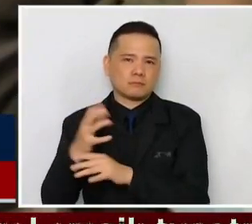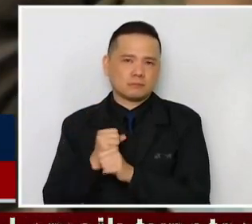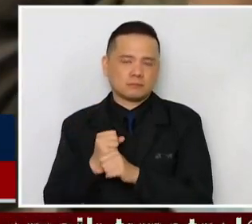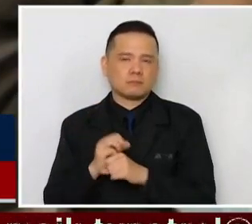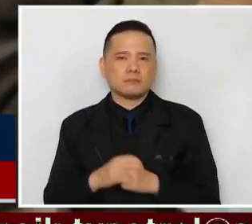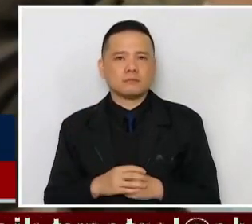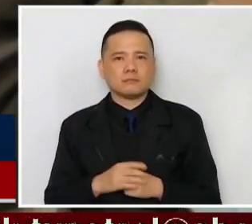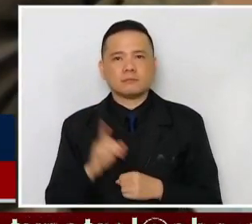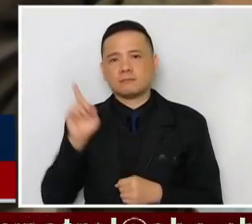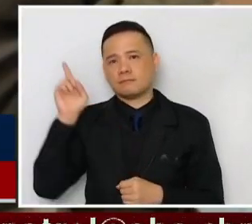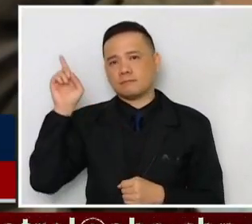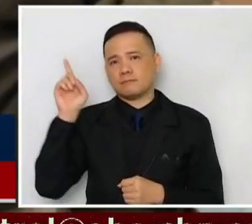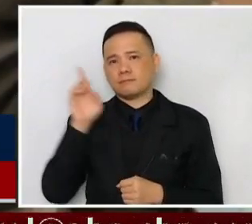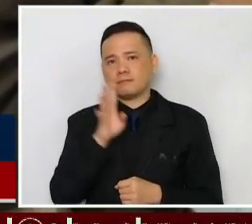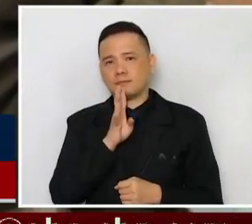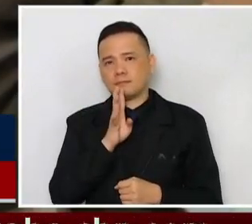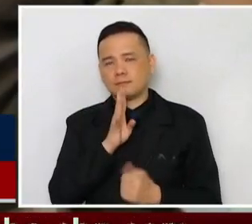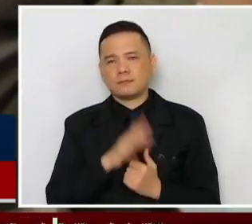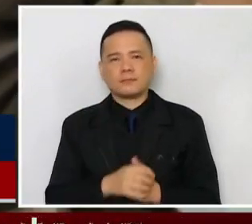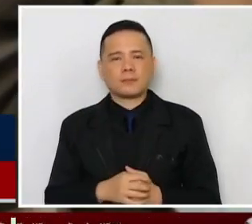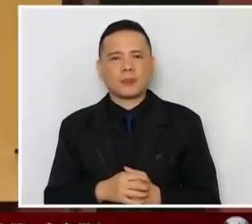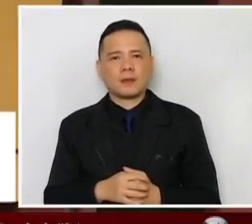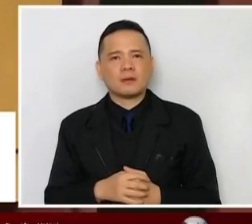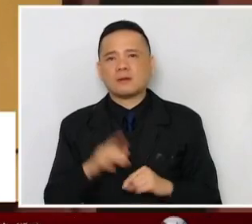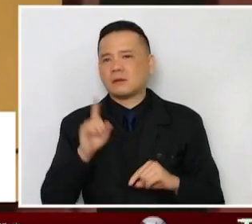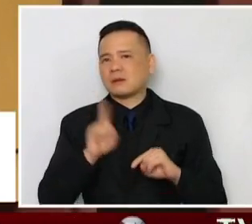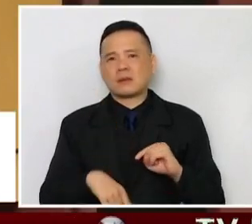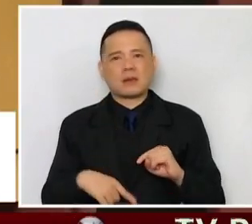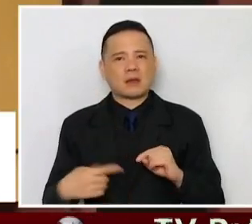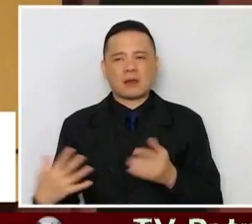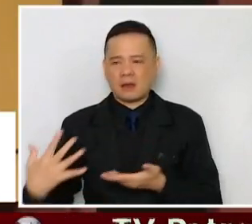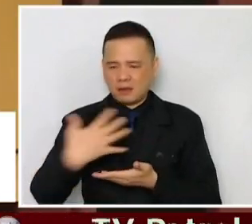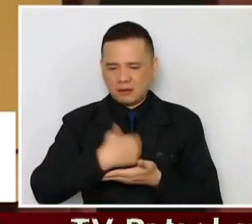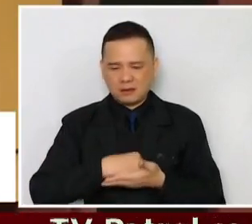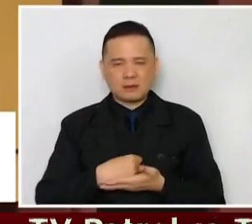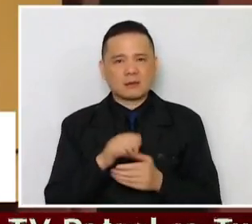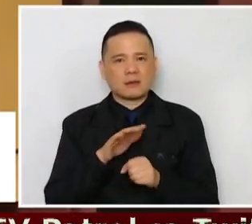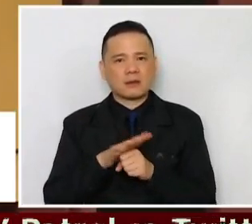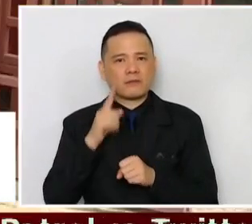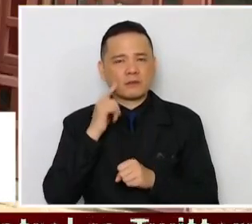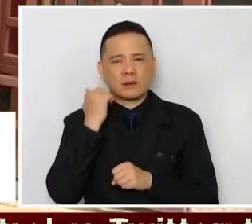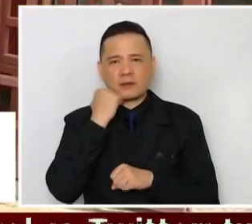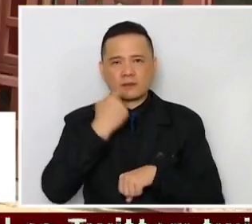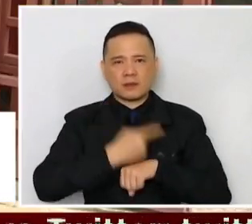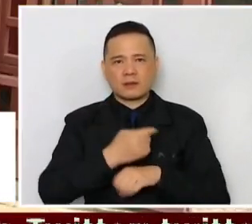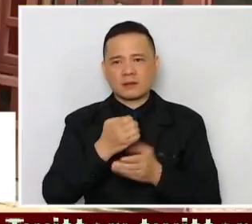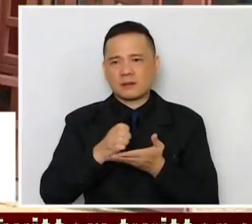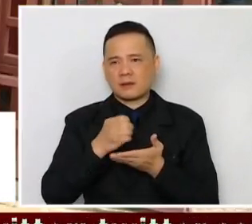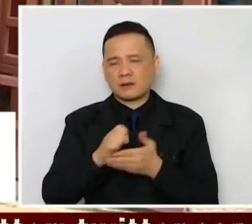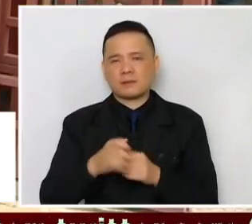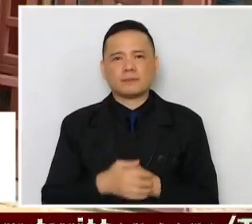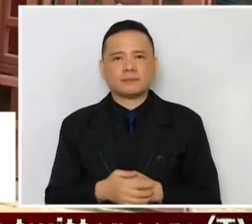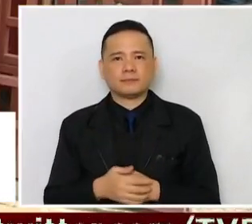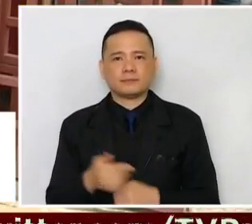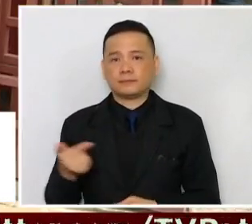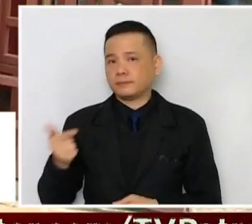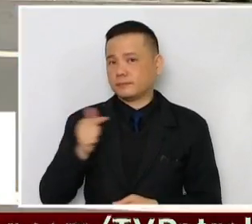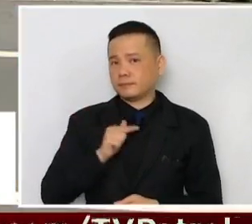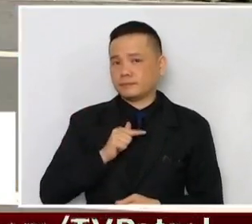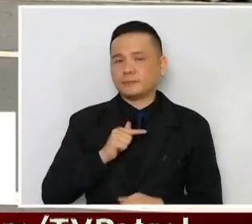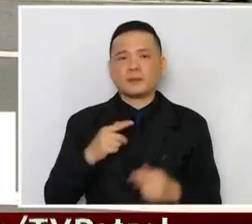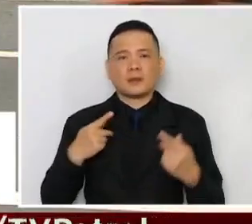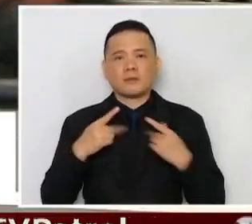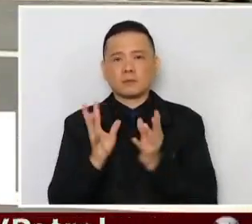kami makakarawas ng pang-araw-araw. Sa Quirino Avenue naman, nakapwesto ang community pantry ni